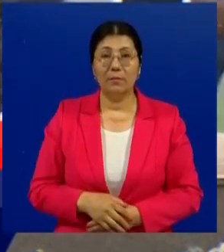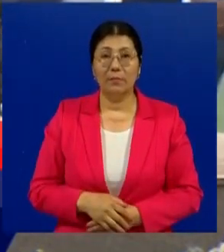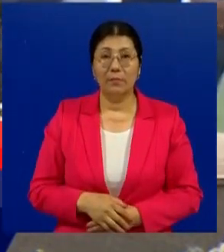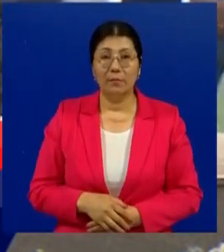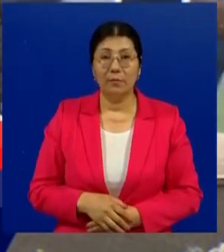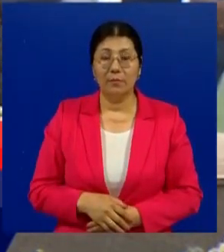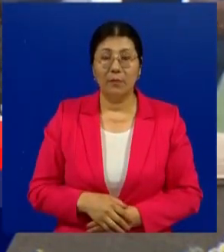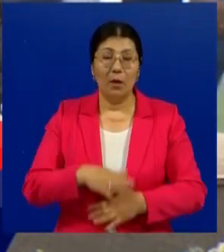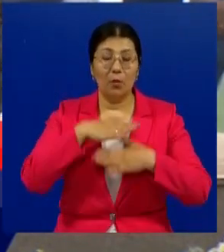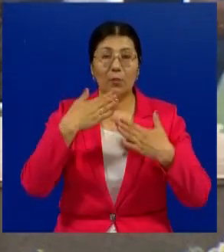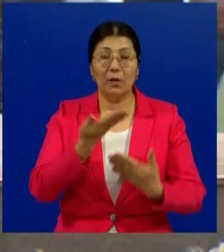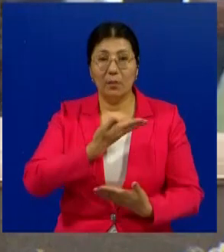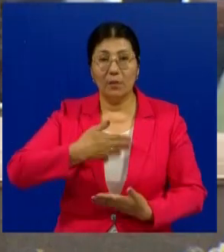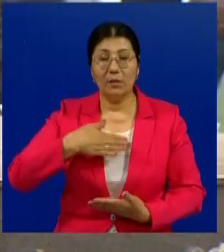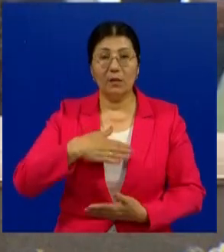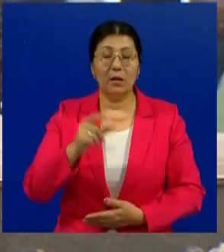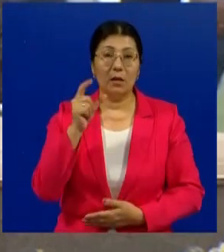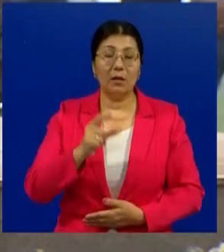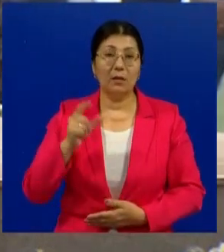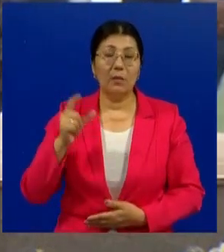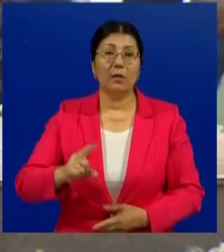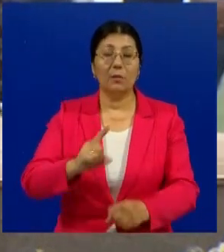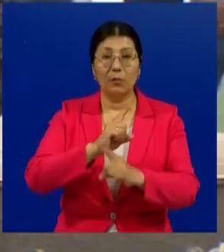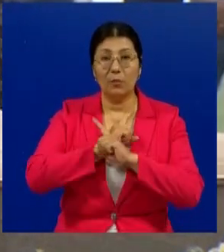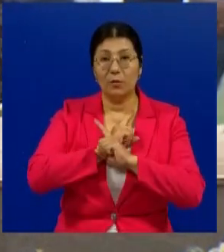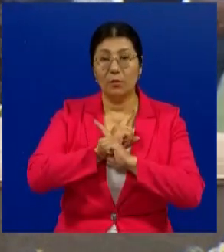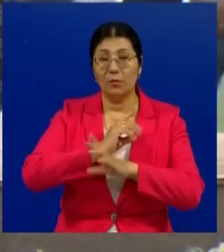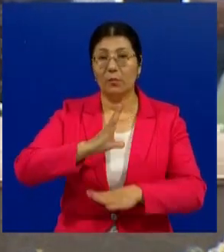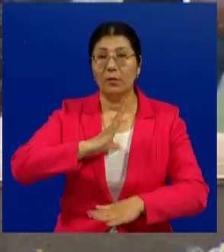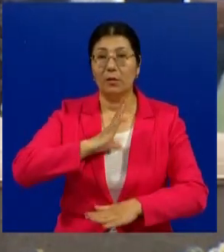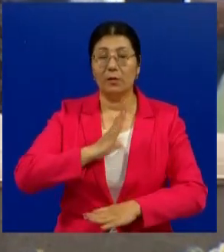кезеңі қаншама біздің азаматтарды өмірден алып кетті.